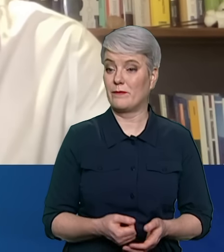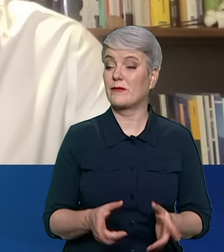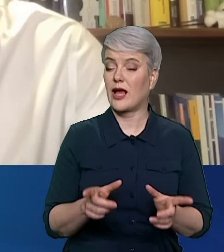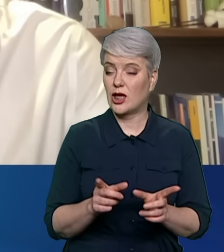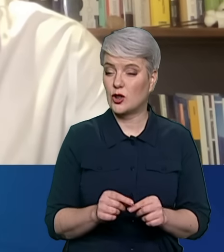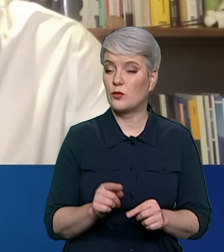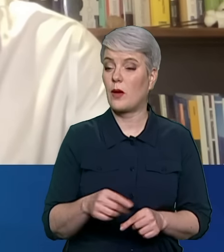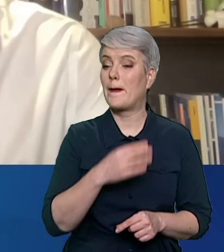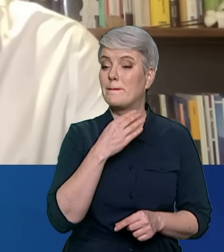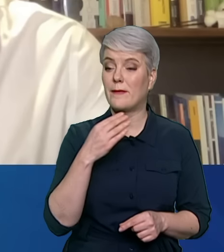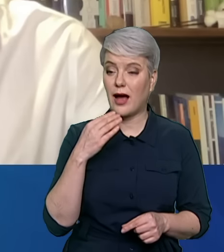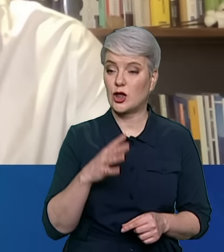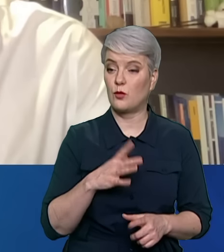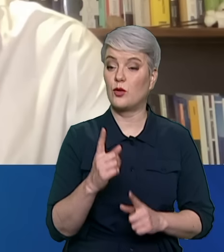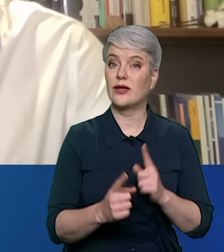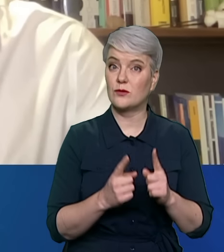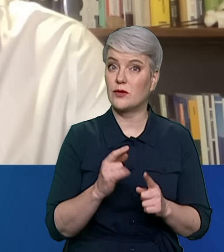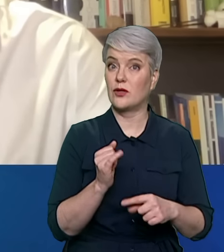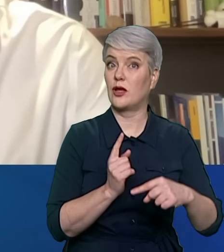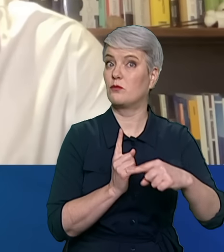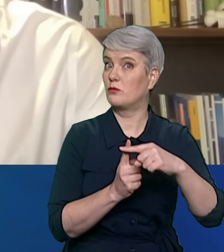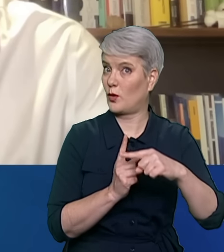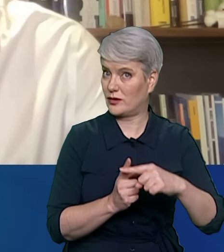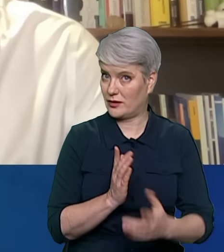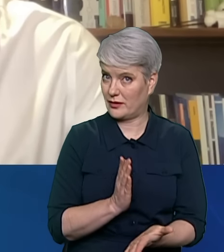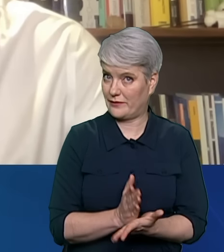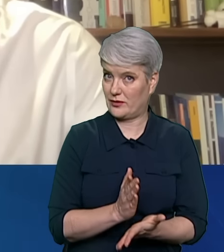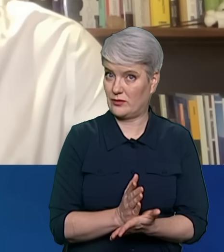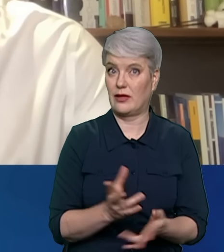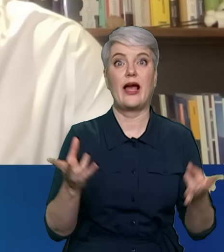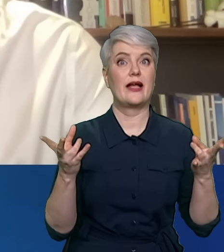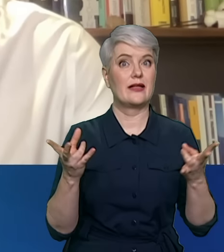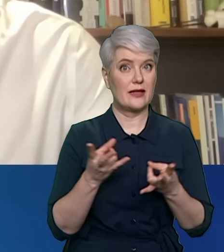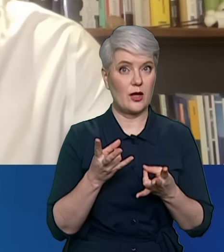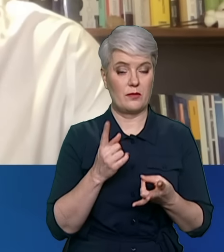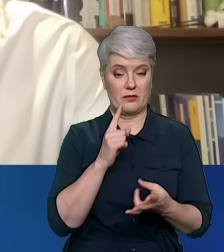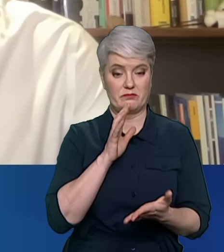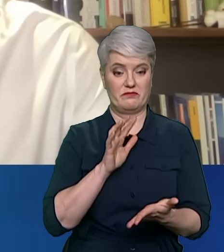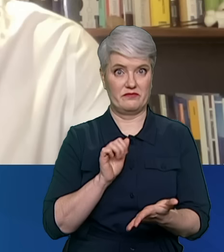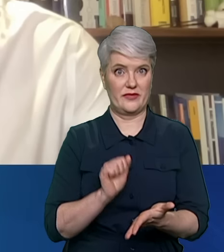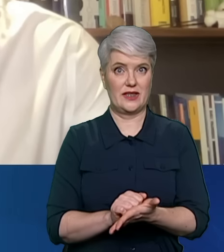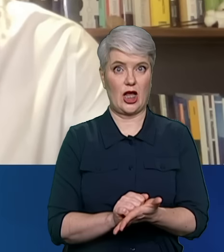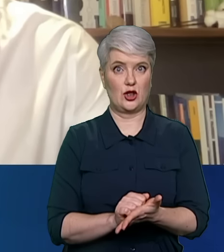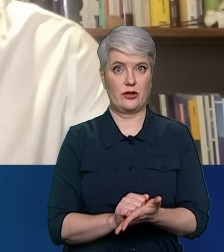багато чого було змінено позитивного. І тут потрібно це також відзначити, тому що